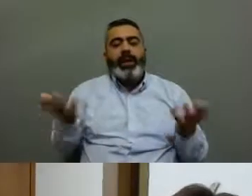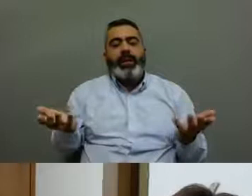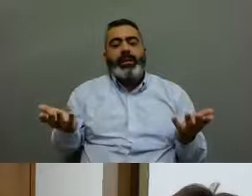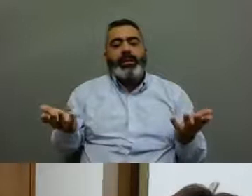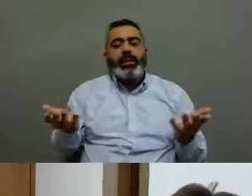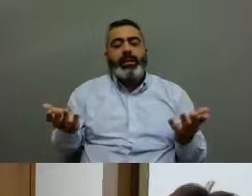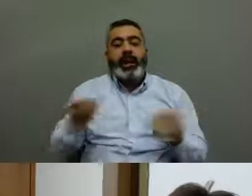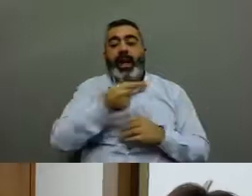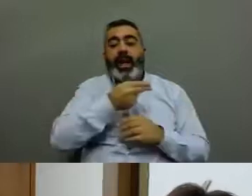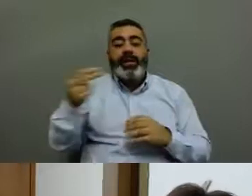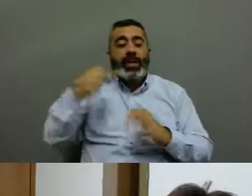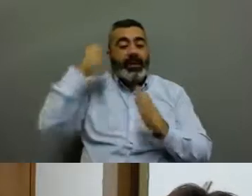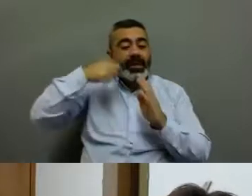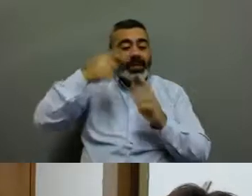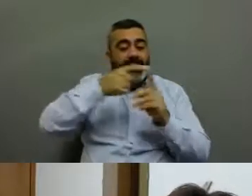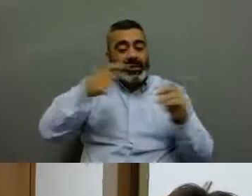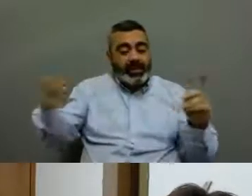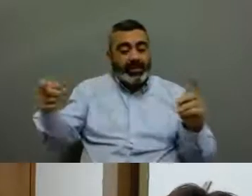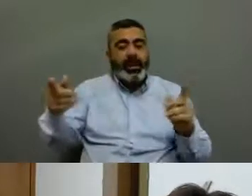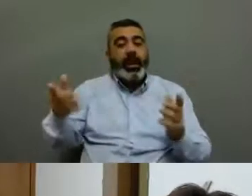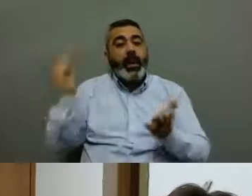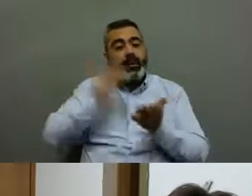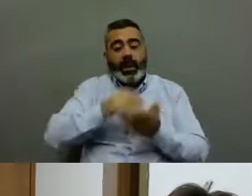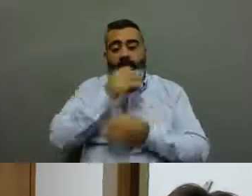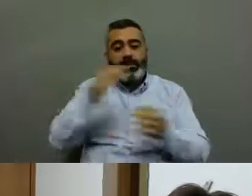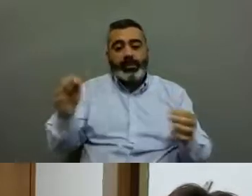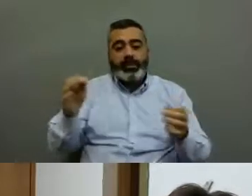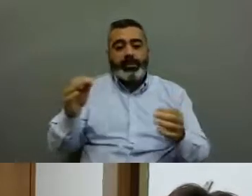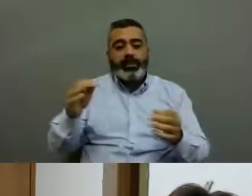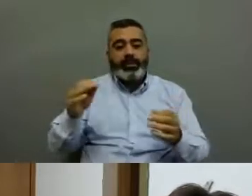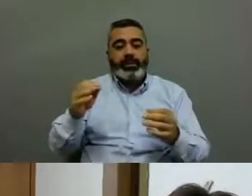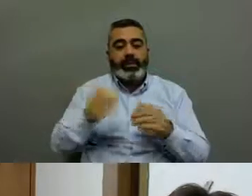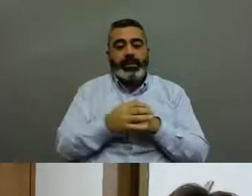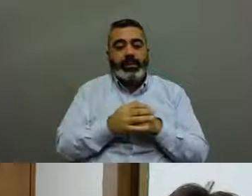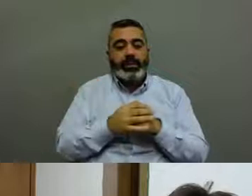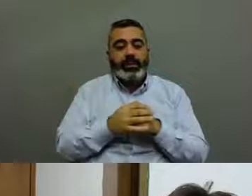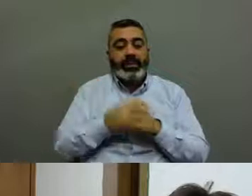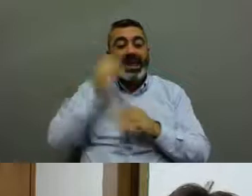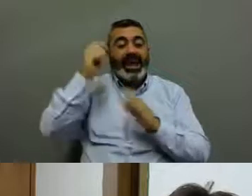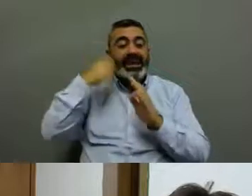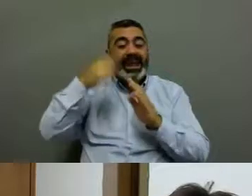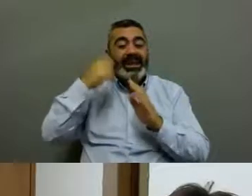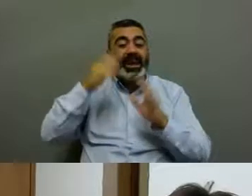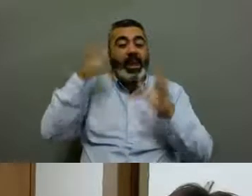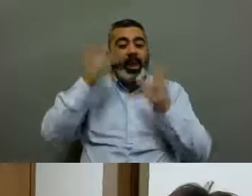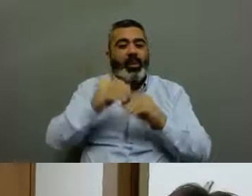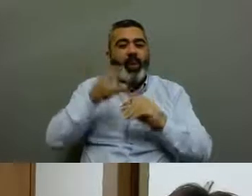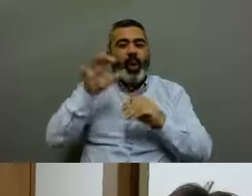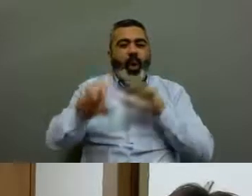σχετικά με τις ταινίες, θα ήθελα να ξαναπώ ότι εγώ έχω συγκλονιστεί ειδικά με τις ταινίες που εξελίσσονται σε κάποιες